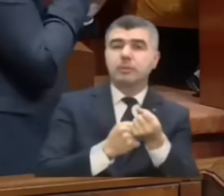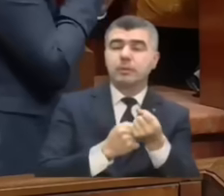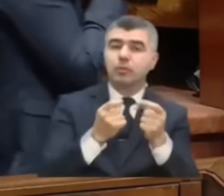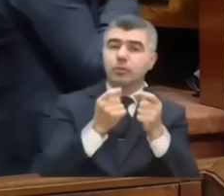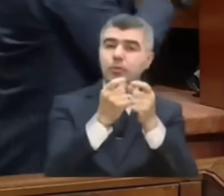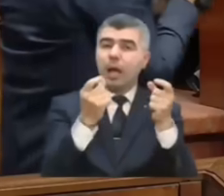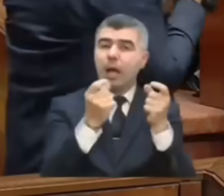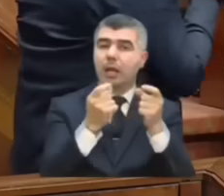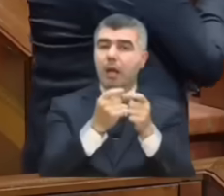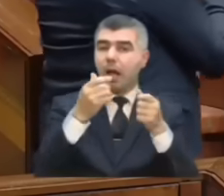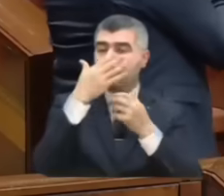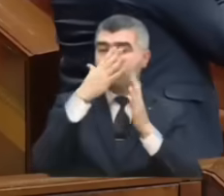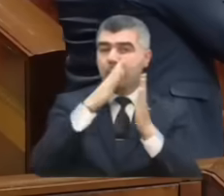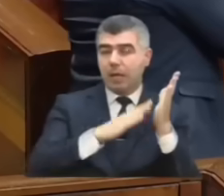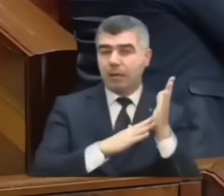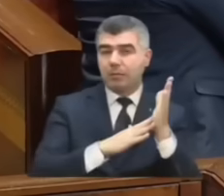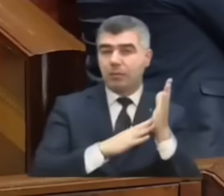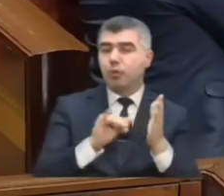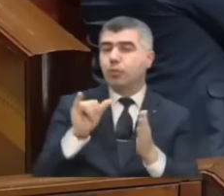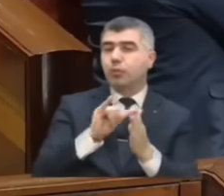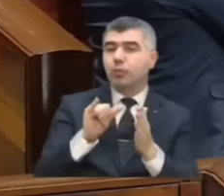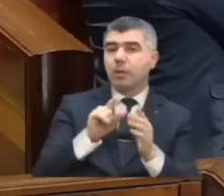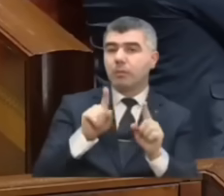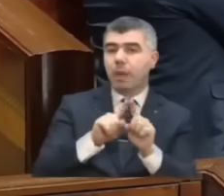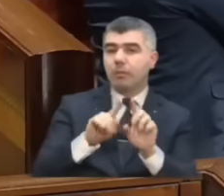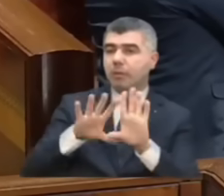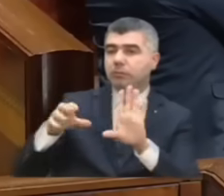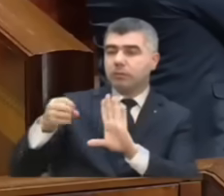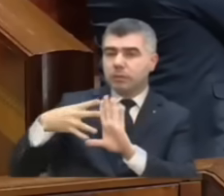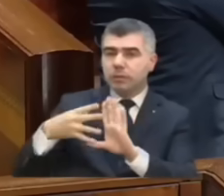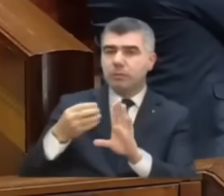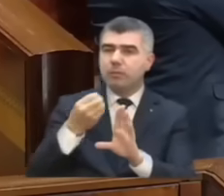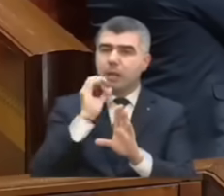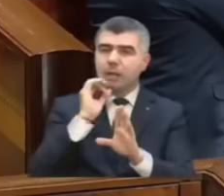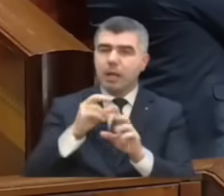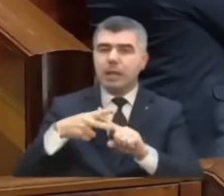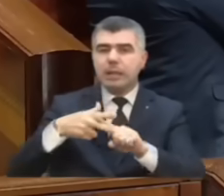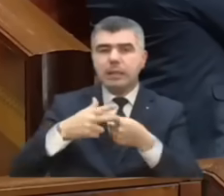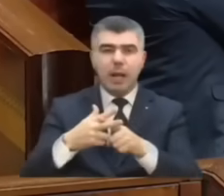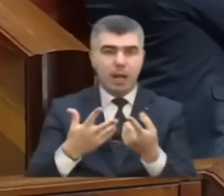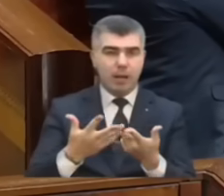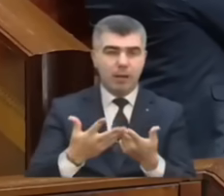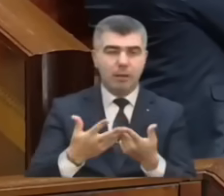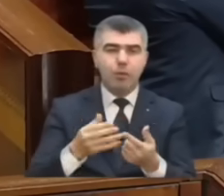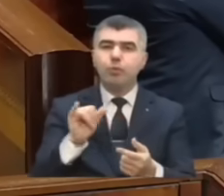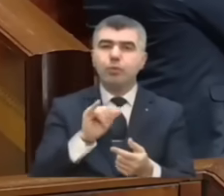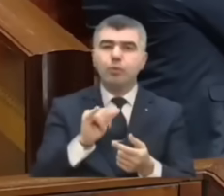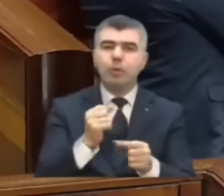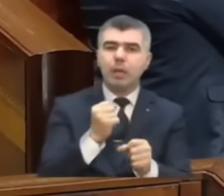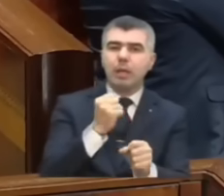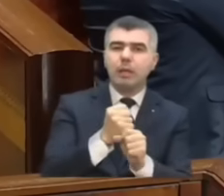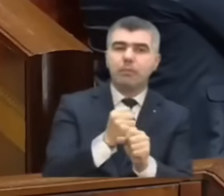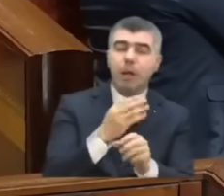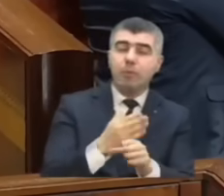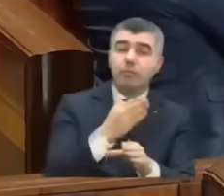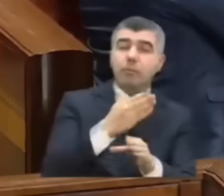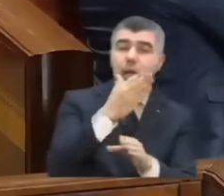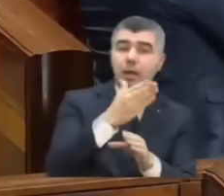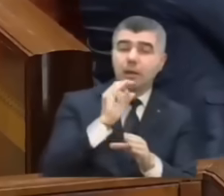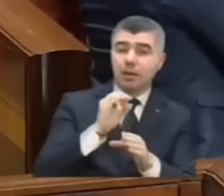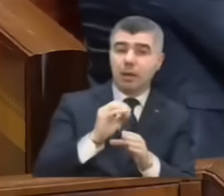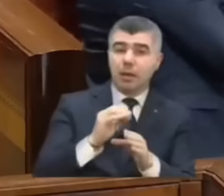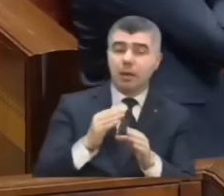أنتم فاعلون لضمان السيادة الطاقية الغذائية والصناعية، ماذا فعلتم وستفعلون في